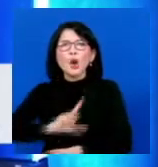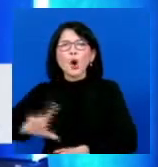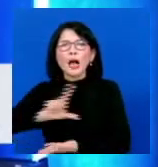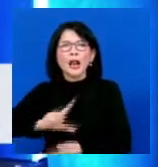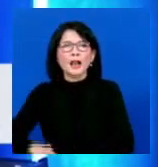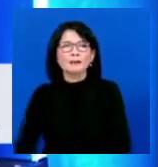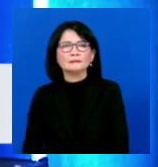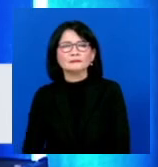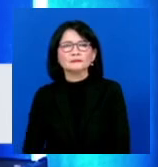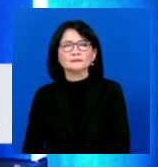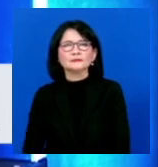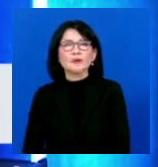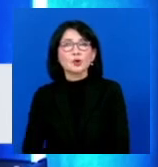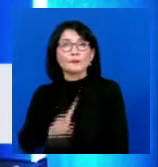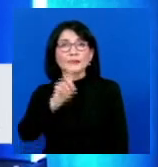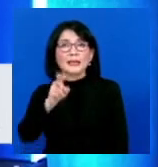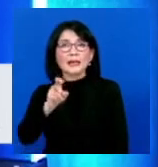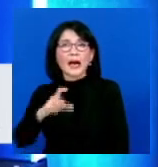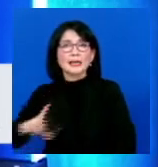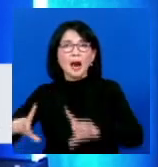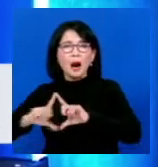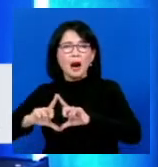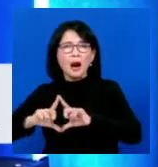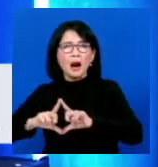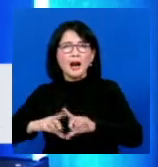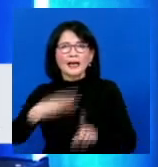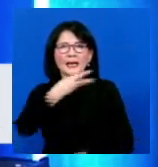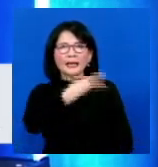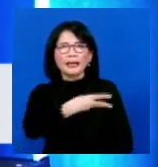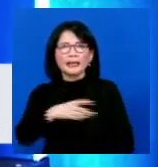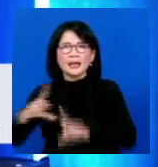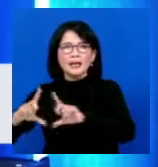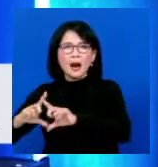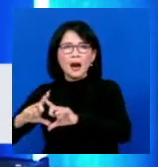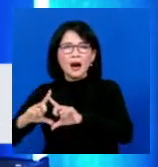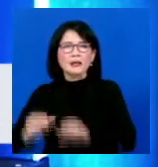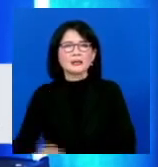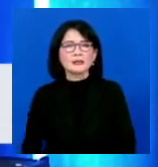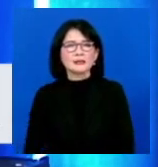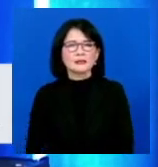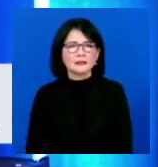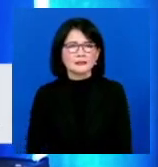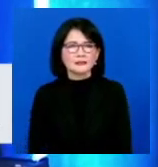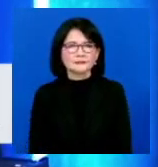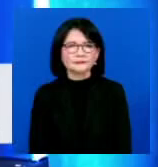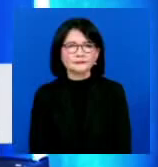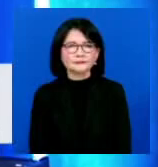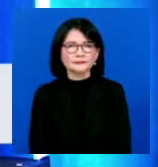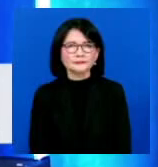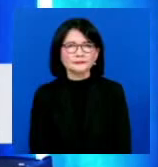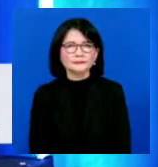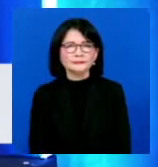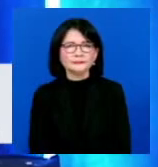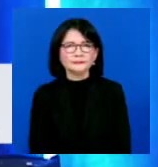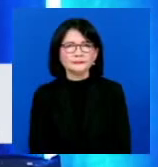bola poin pertanyaan huruf a e dan a baik saya akan langsung ambil